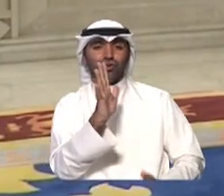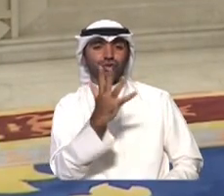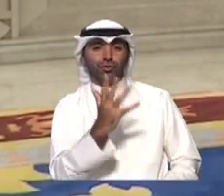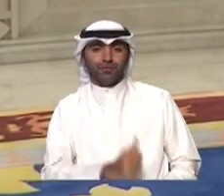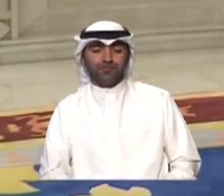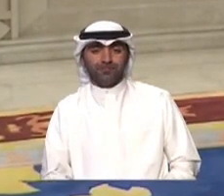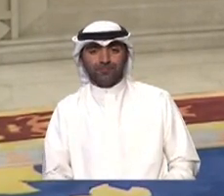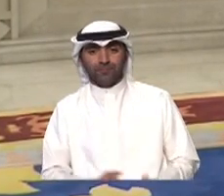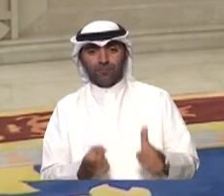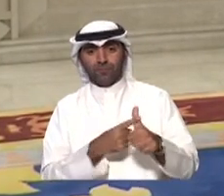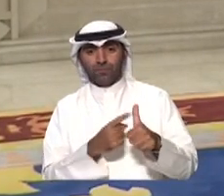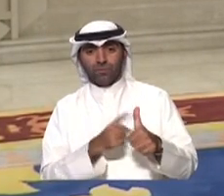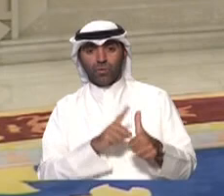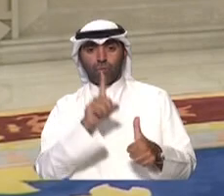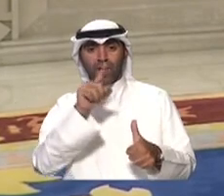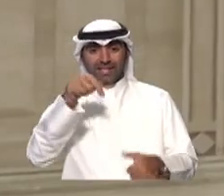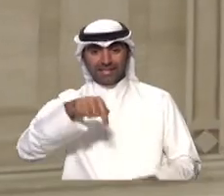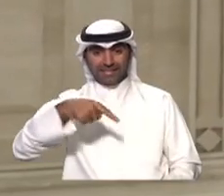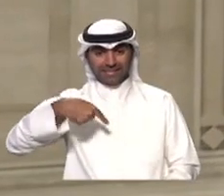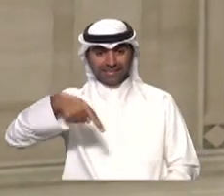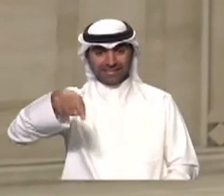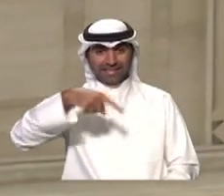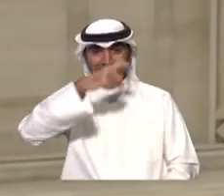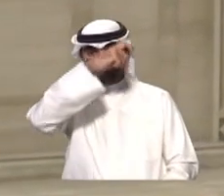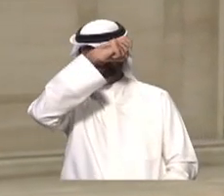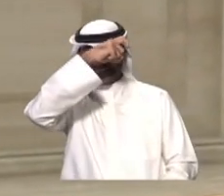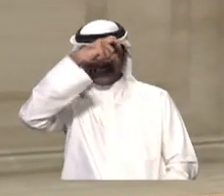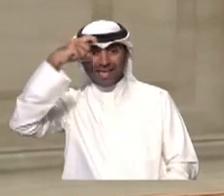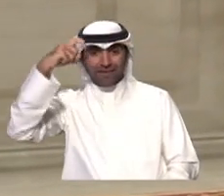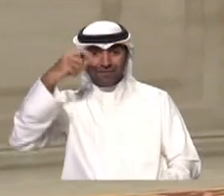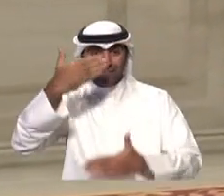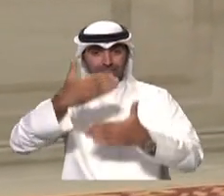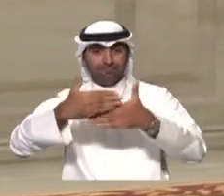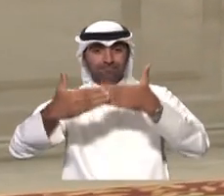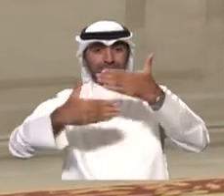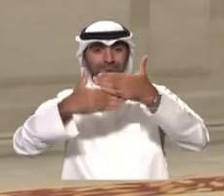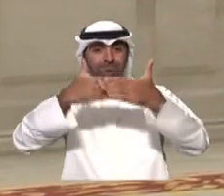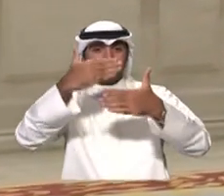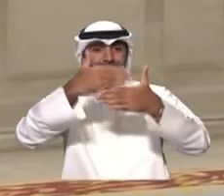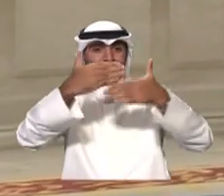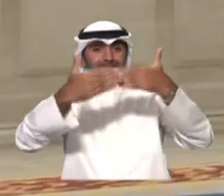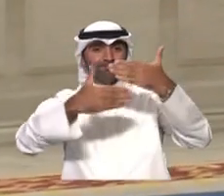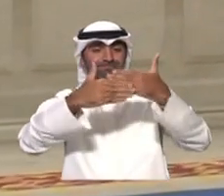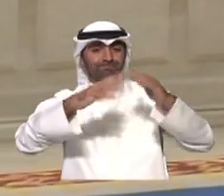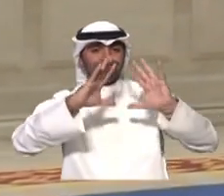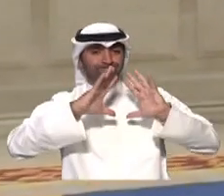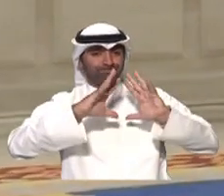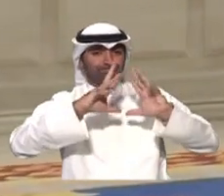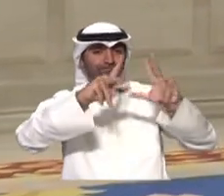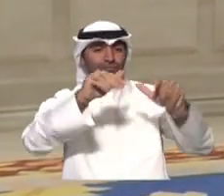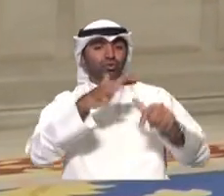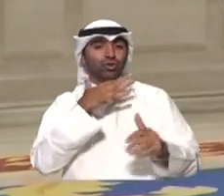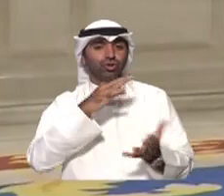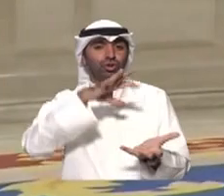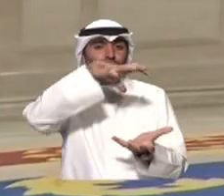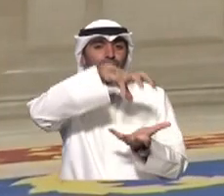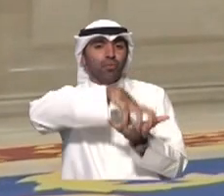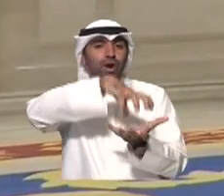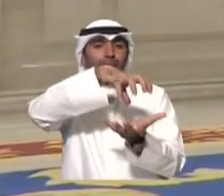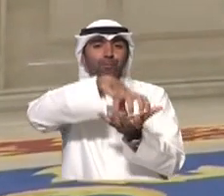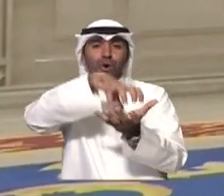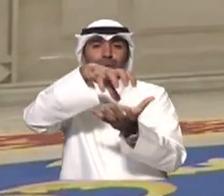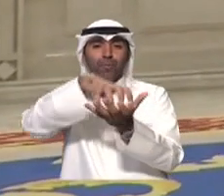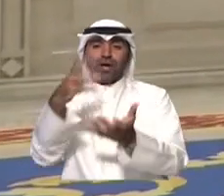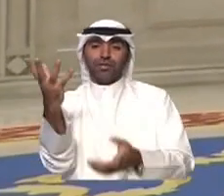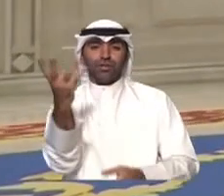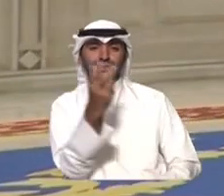خلال أشهر الصيف الحالي وعددها 9 مشروعات. ثانياً، مشاريع وإجراءات